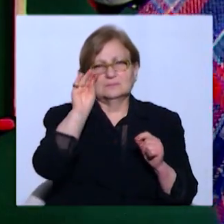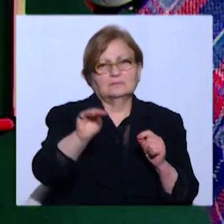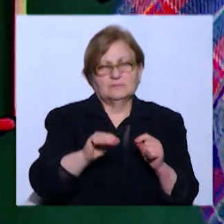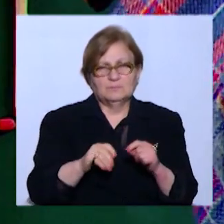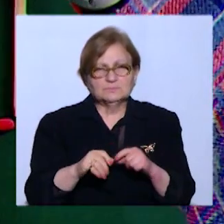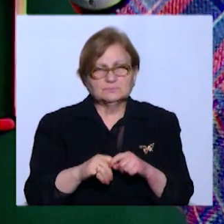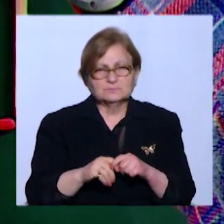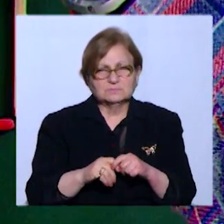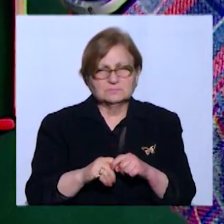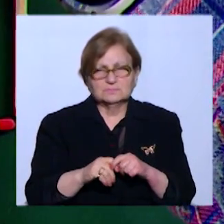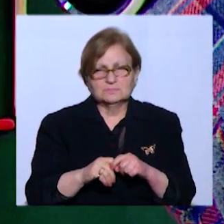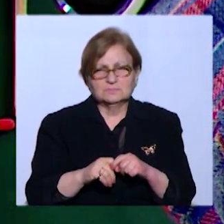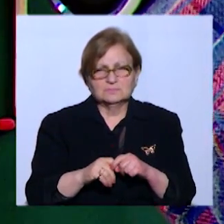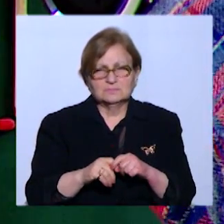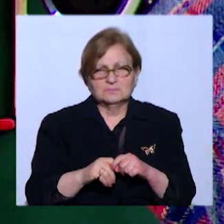გადმოვიტანოთ,